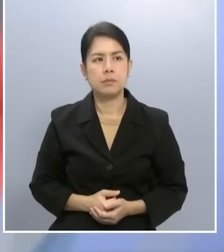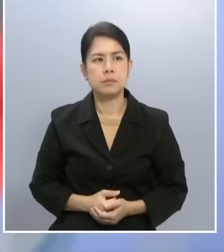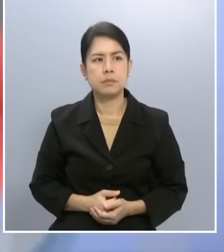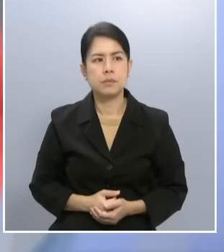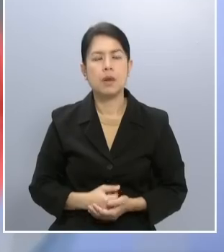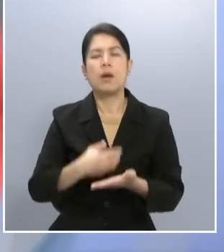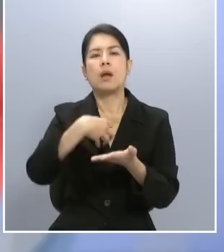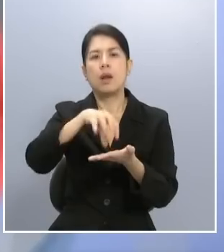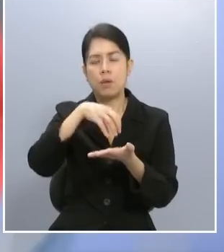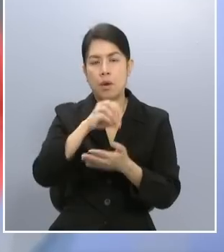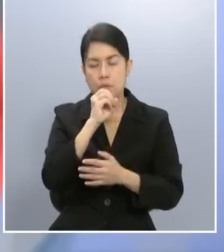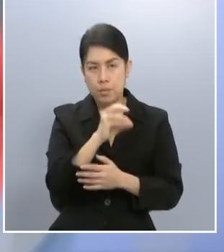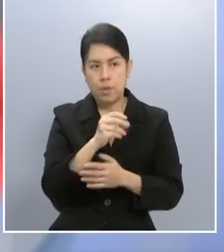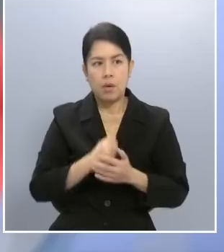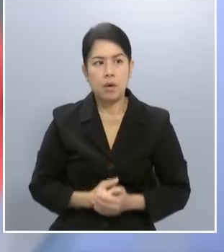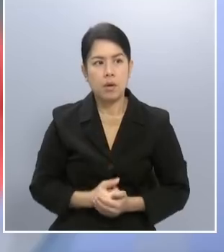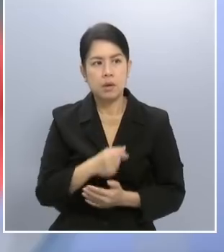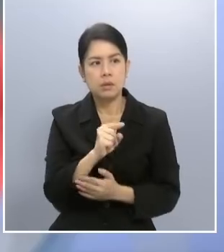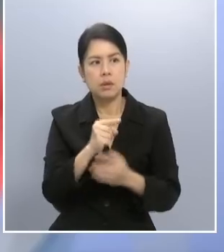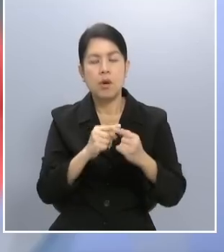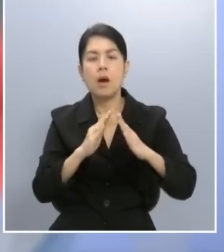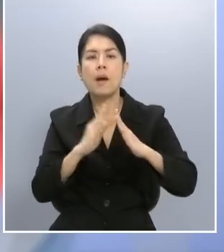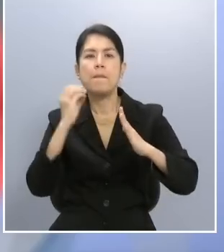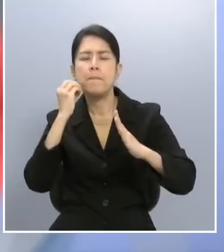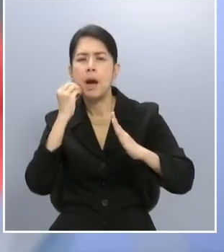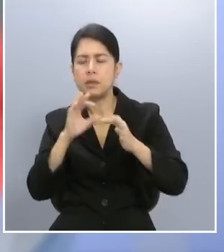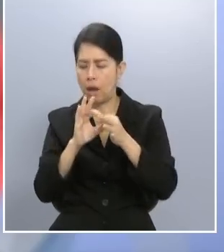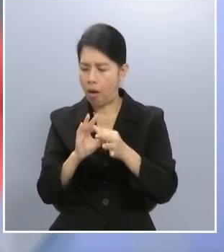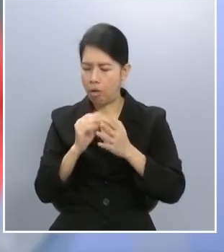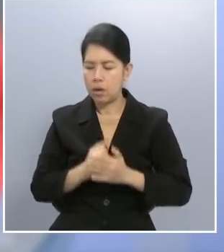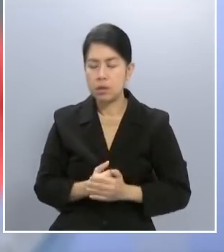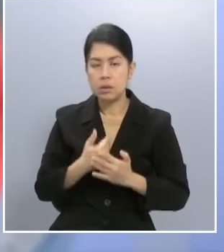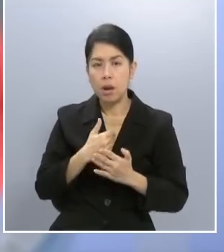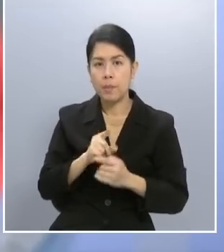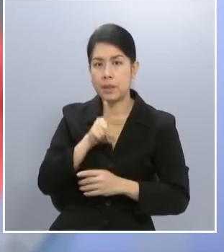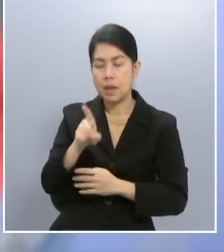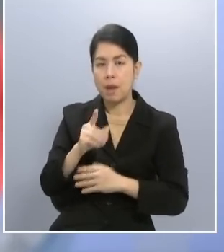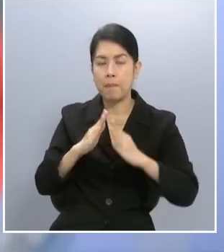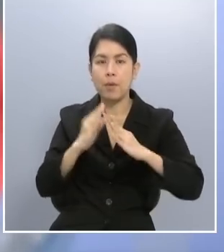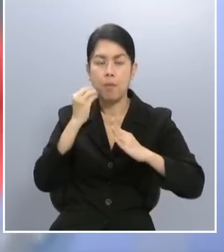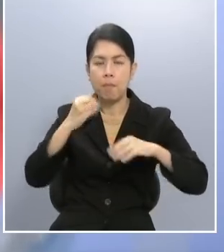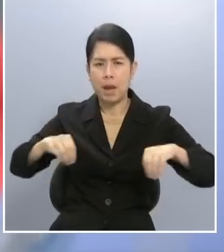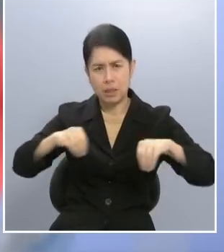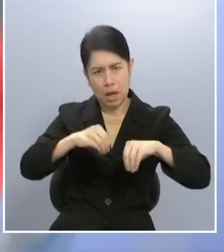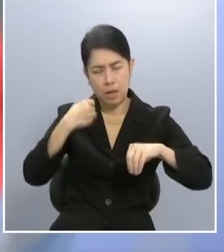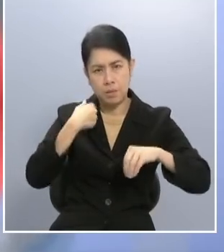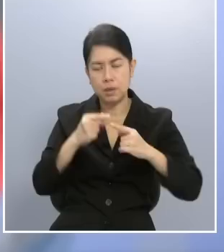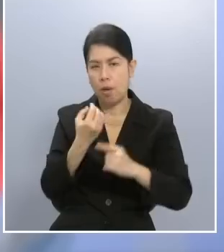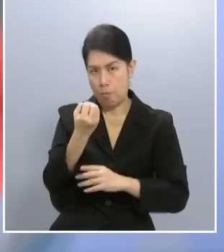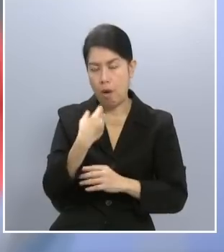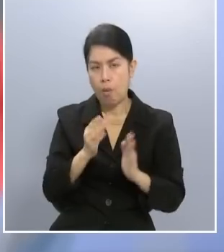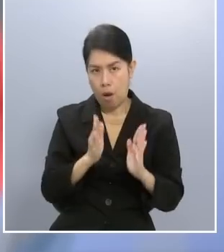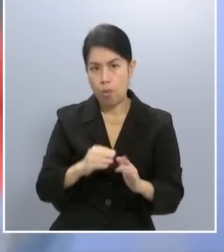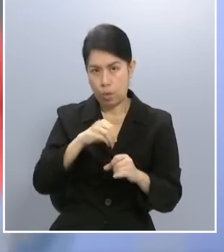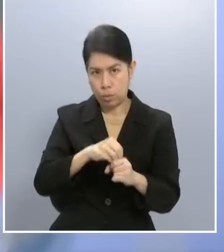ข้างในด้วยก็ตอนแรกคิดว่าเขาย้ายไปแล้วด้วยซ้ำแต่พอถามคนข้างบ้านก็บอกว่ายังมีคนอยู่ก็เลยก็เลยตะโกนเรียก